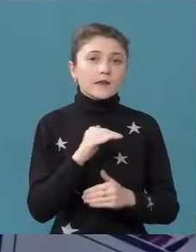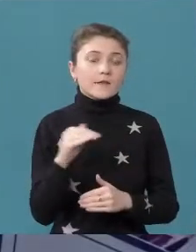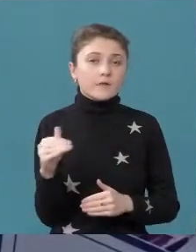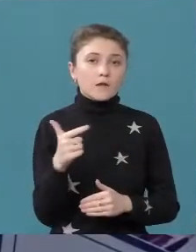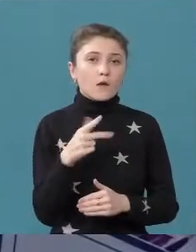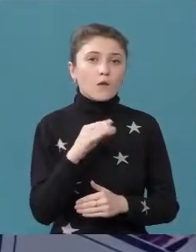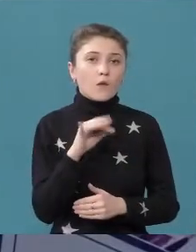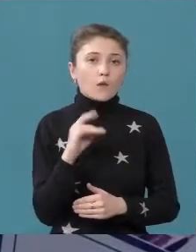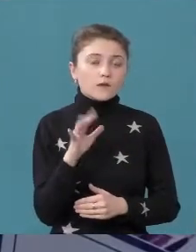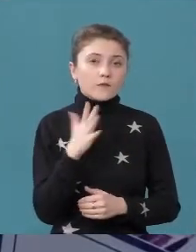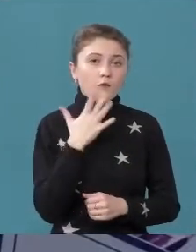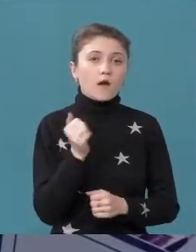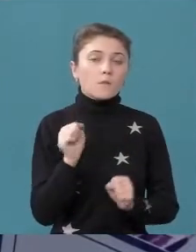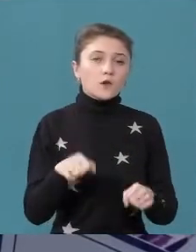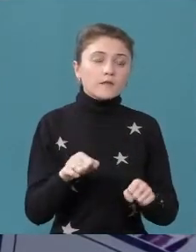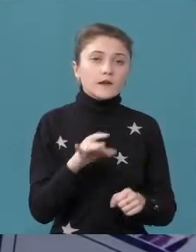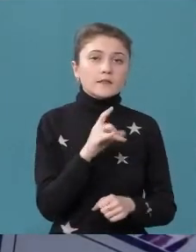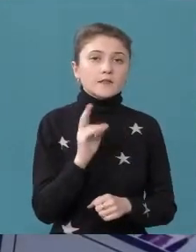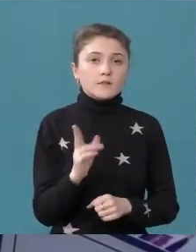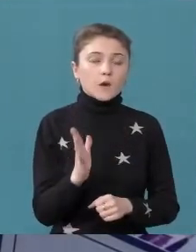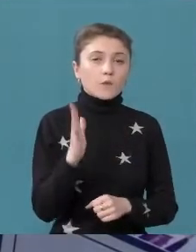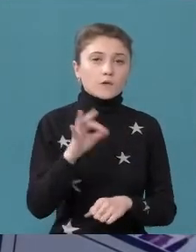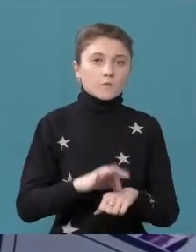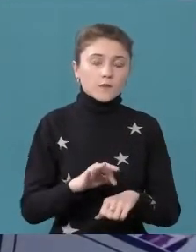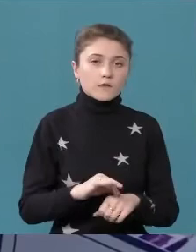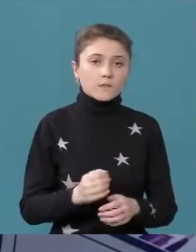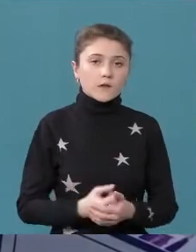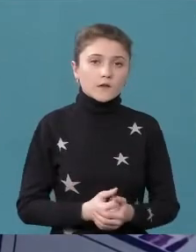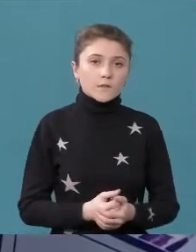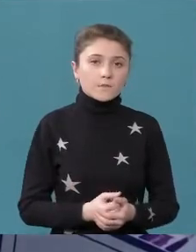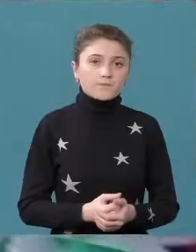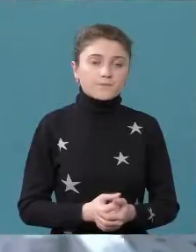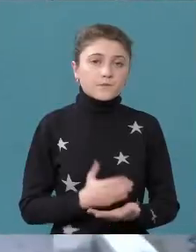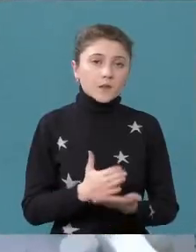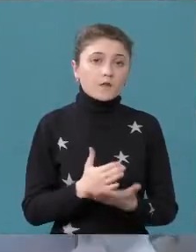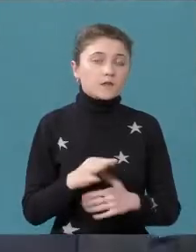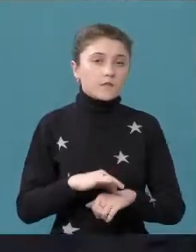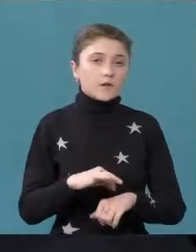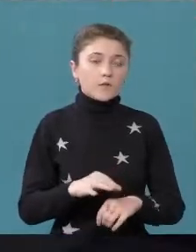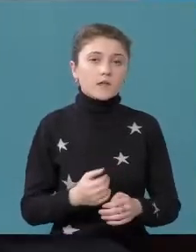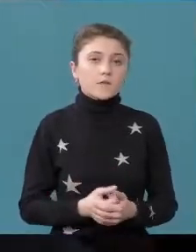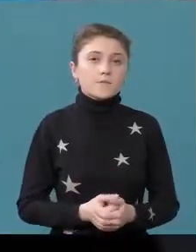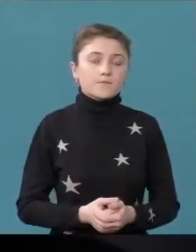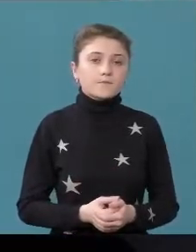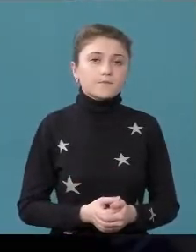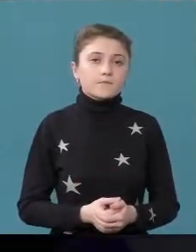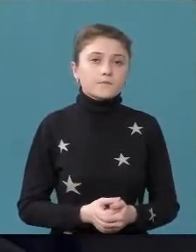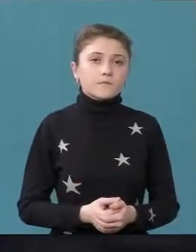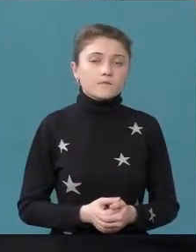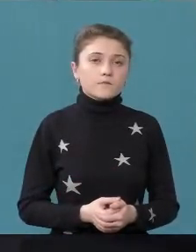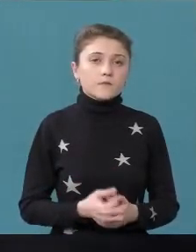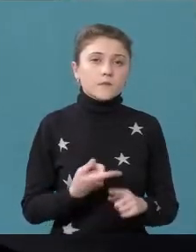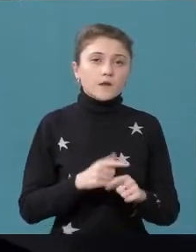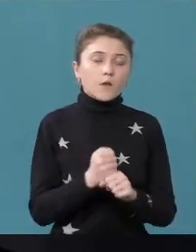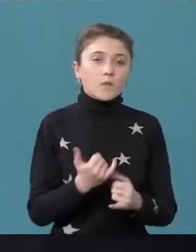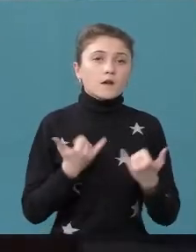а й з можливими ризиками на майбутнє з приводу прогнозу наявності захворювань. Це робимо для профілактики, тому